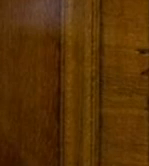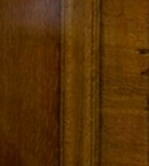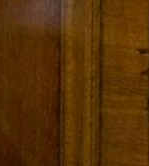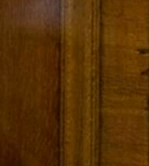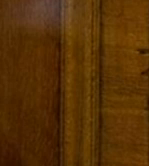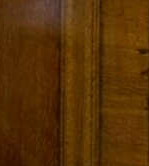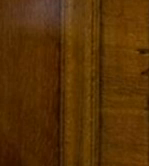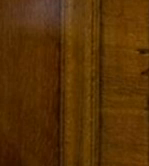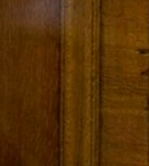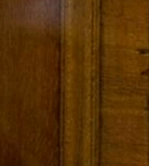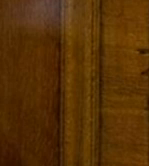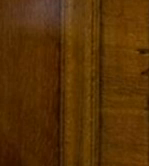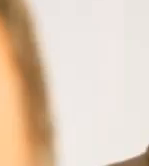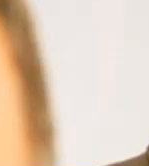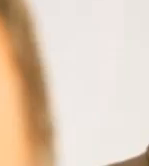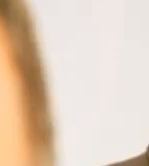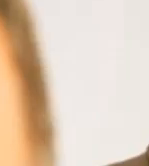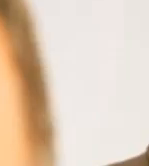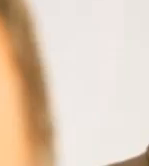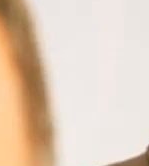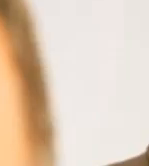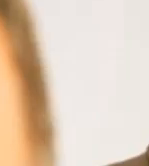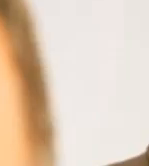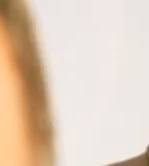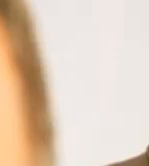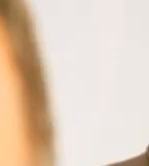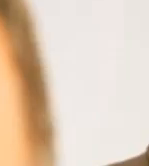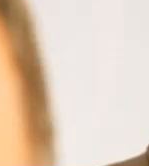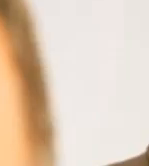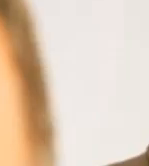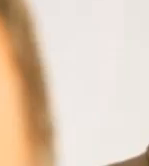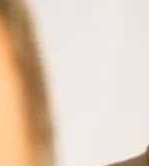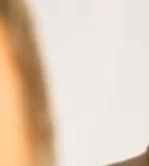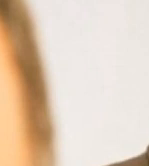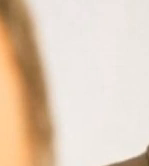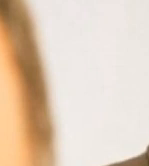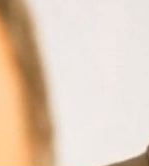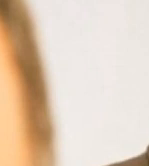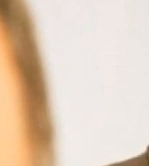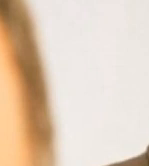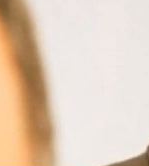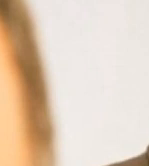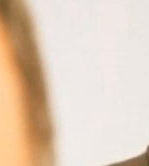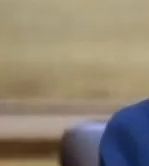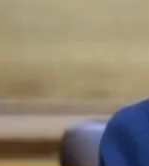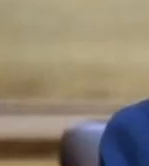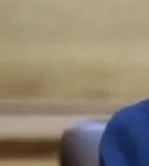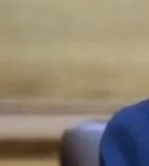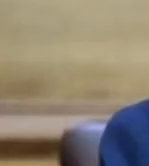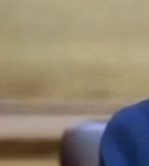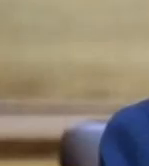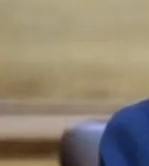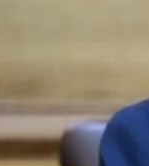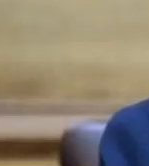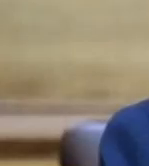οποία πέτυχε ένα ρεκόρ ψήφων, τον Ανδρέα Κατσανιώτη, ο οποίος θα πραγματοποιήσει την τρίτη συνεχόμενη βουλευτική θητεία του, και τον